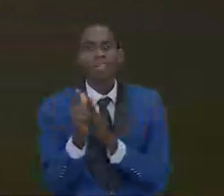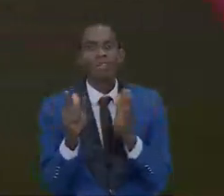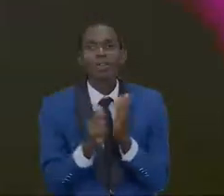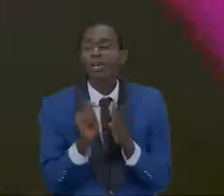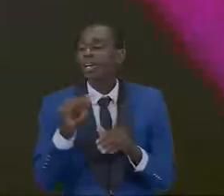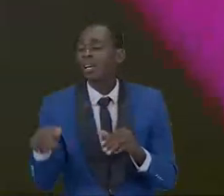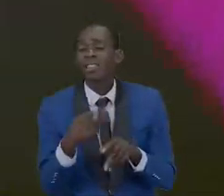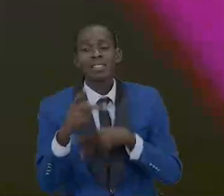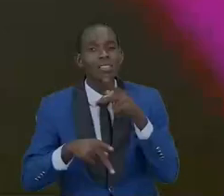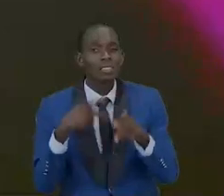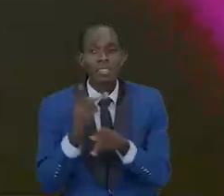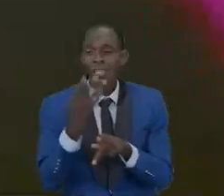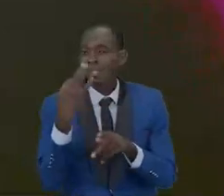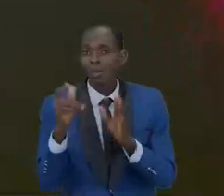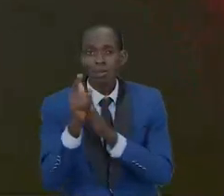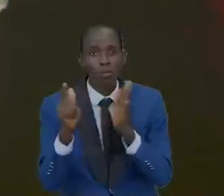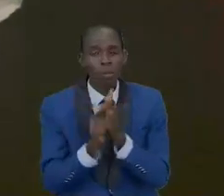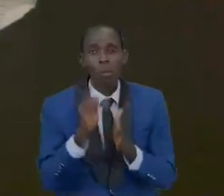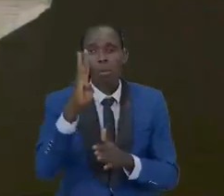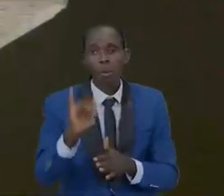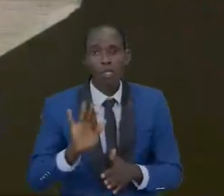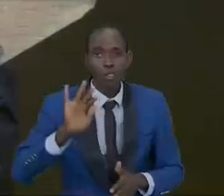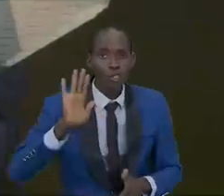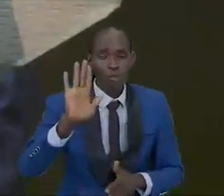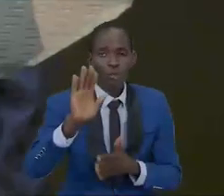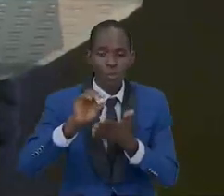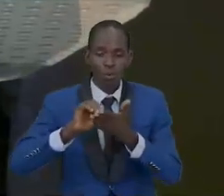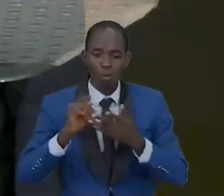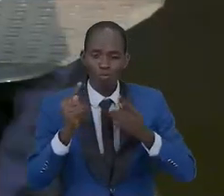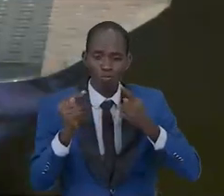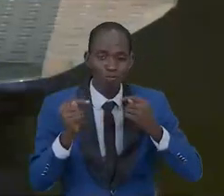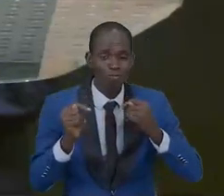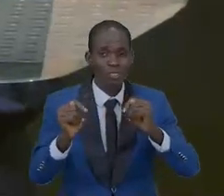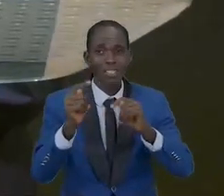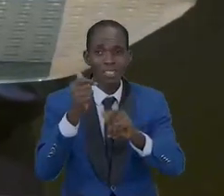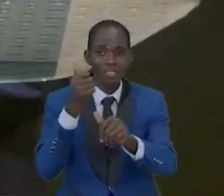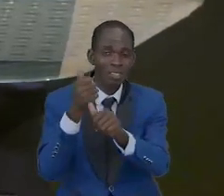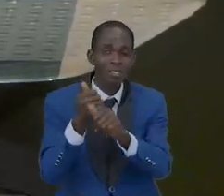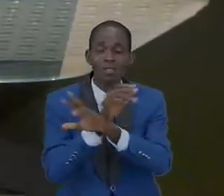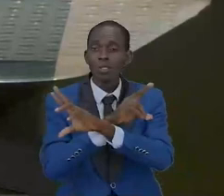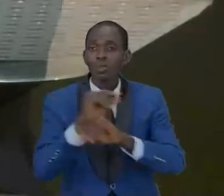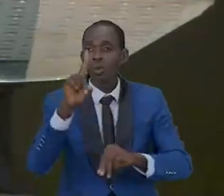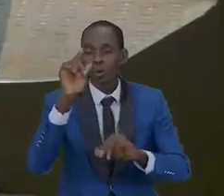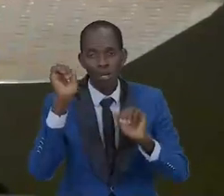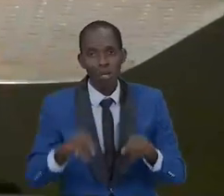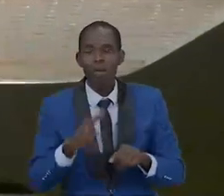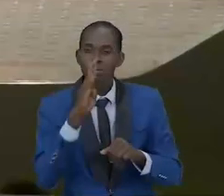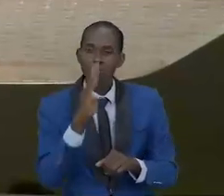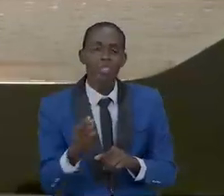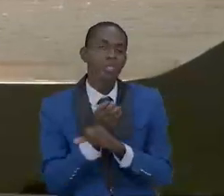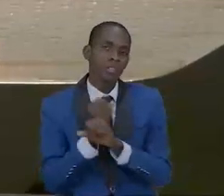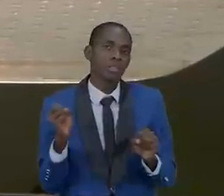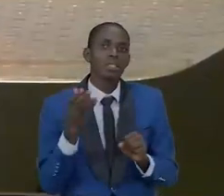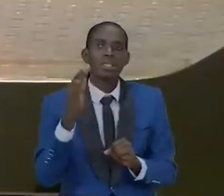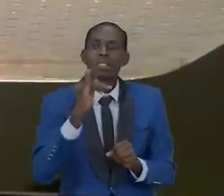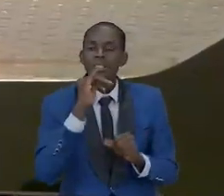quelle que soit la loi pas vos efforts pas vos propres essais nuls ne sera justifié par les œuvres